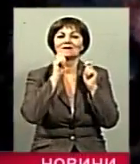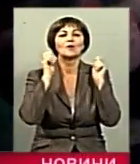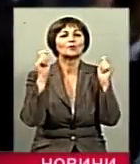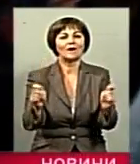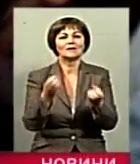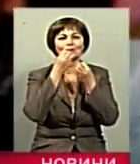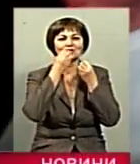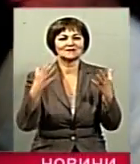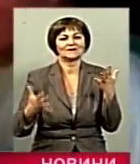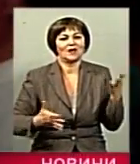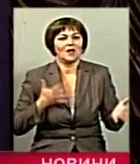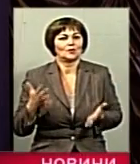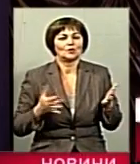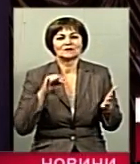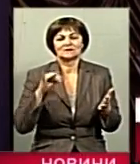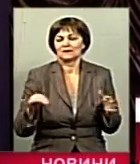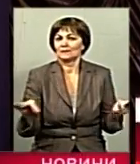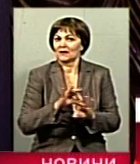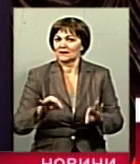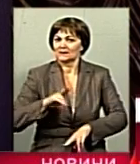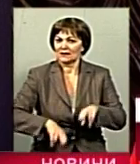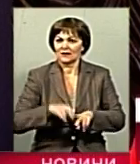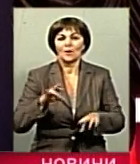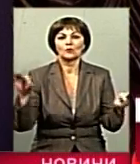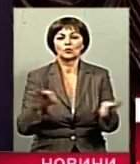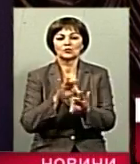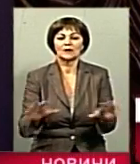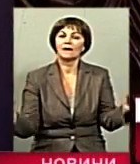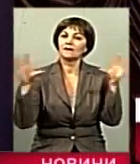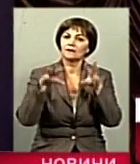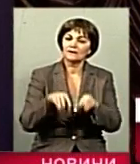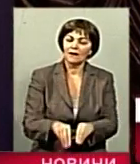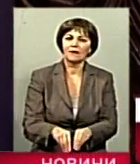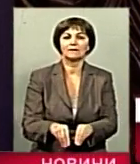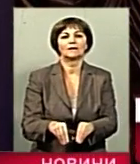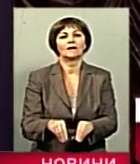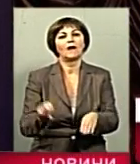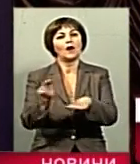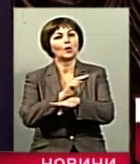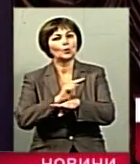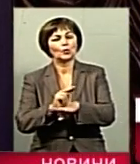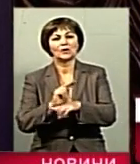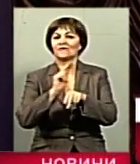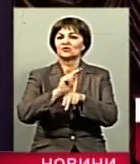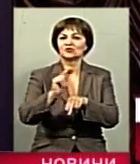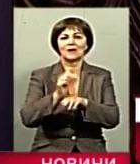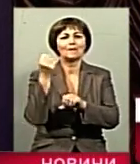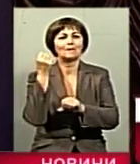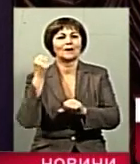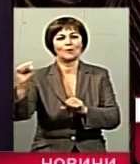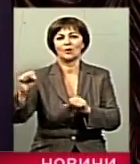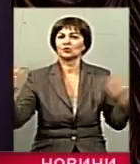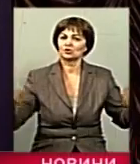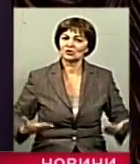позитивні емоції та драйвовий настрій. Музика єднає, музика лікує, музика вчить нас перемагати, жити,